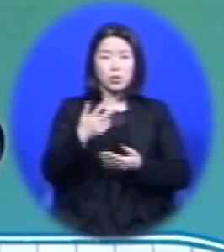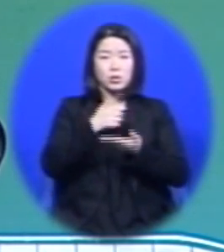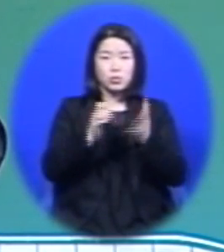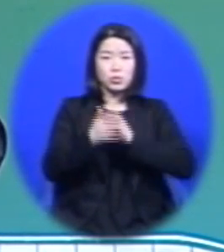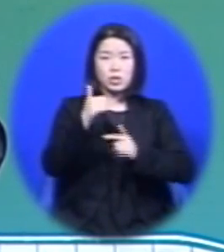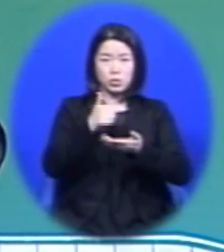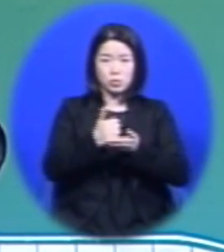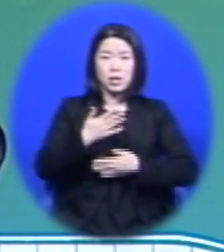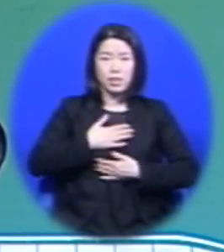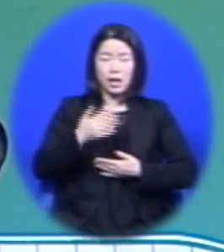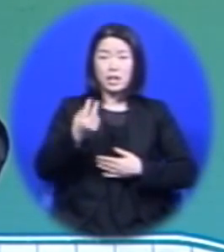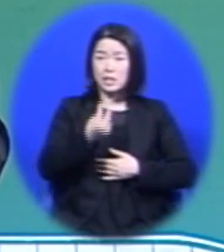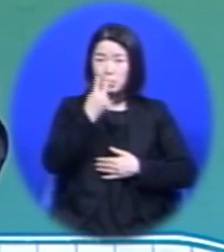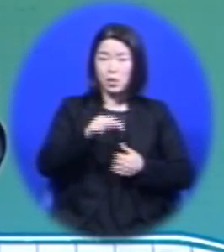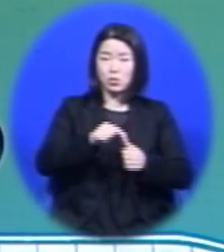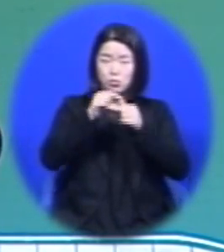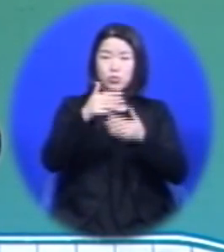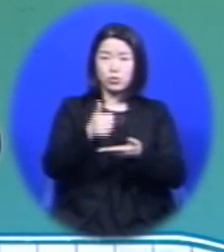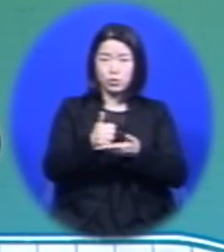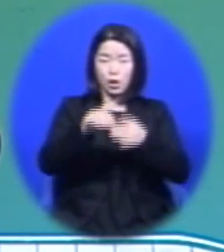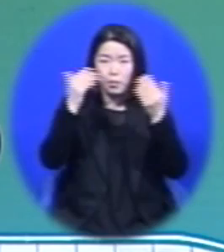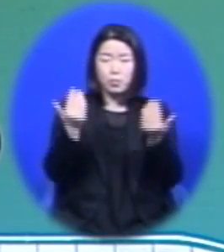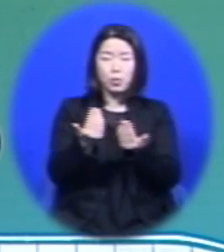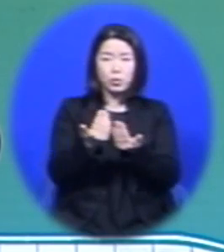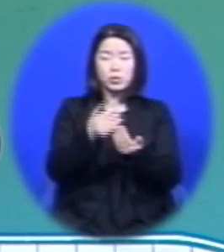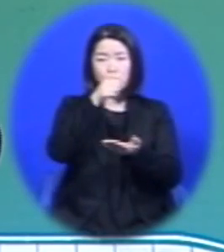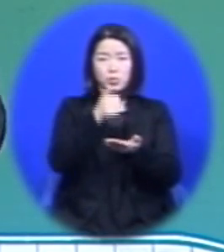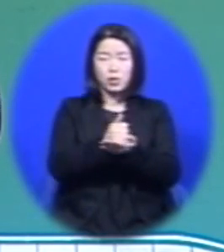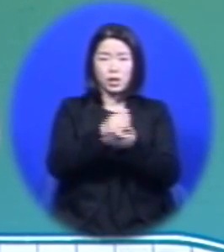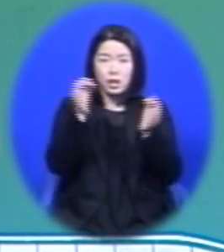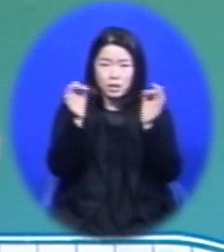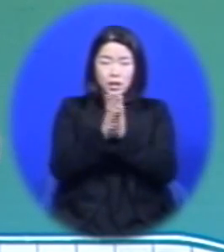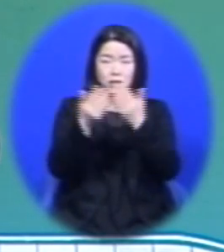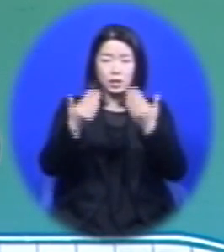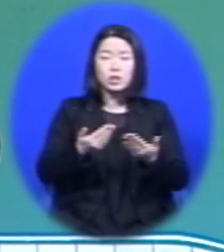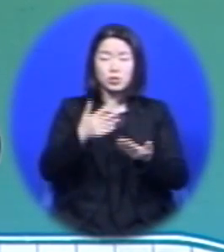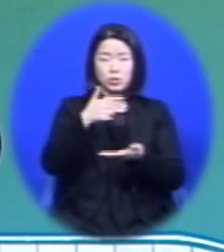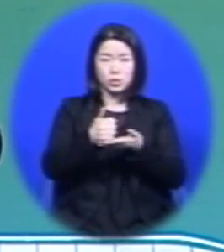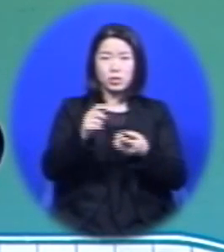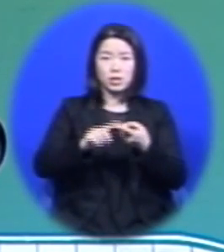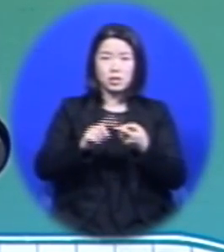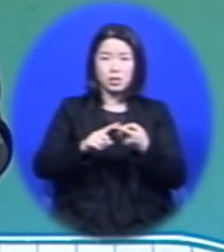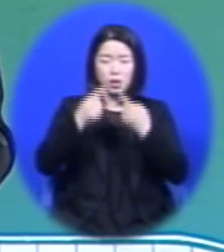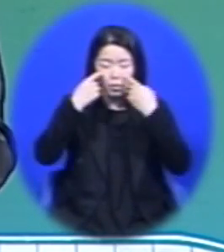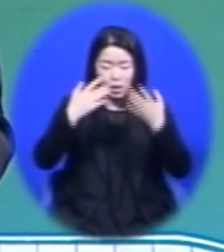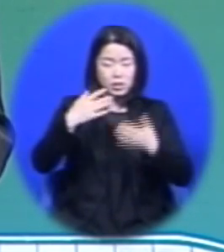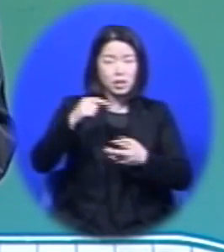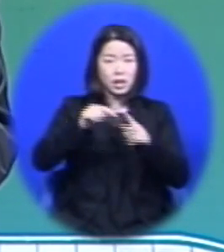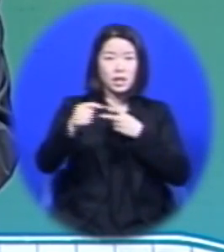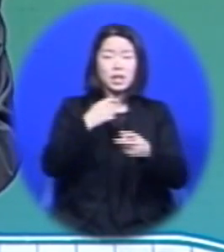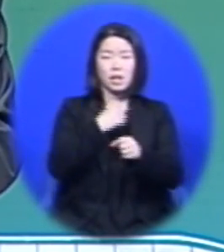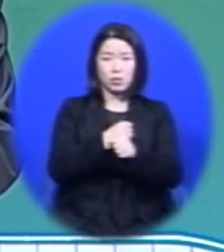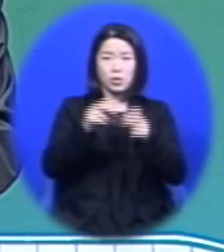예수님은 나의 생명의 구주, 모든 죄의 속죄주이심을 정확하게 이해하고 그가